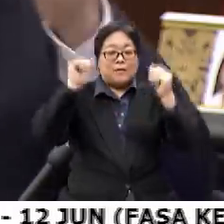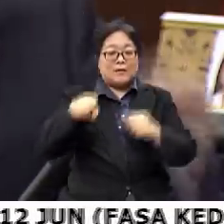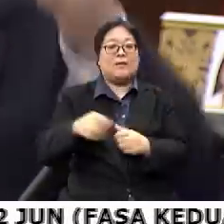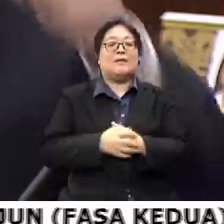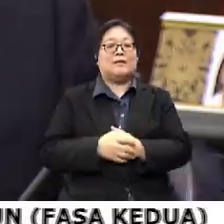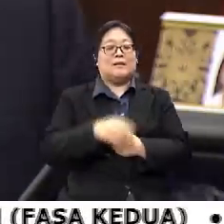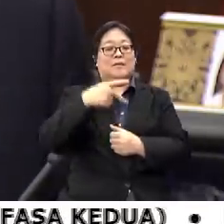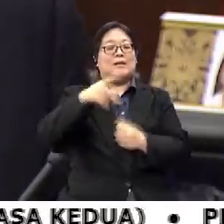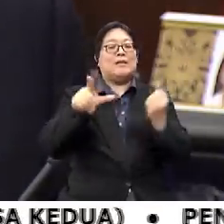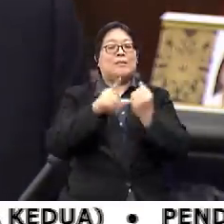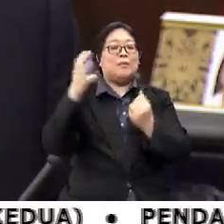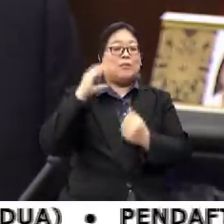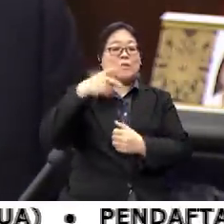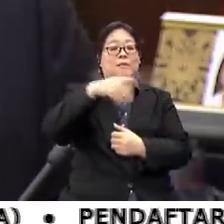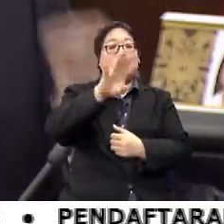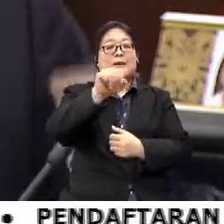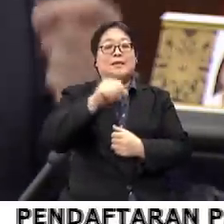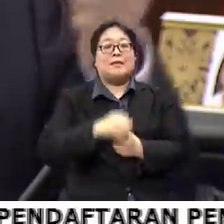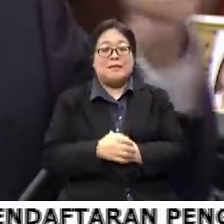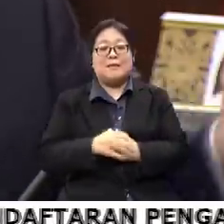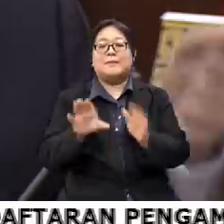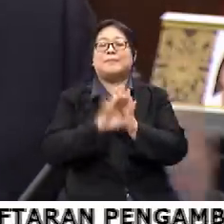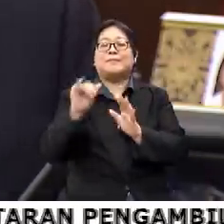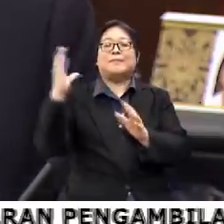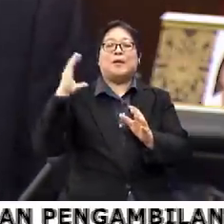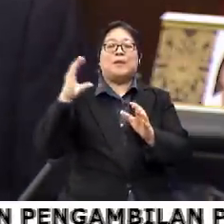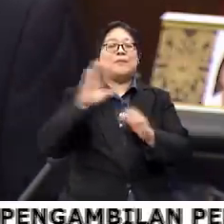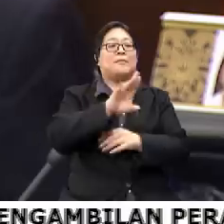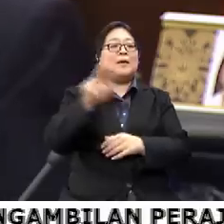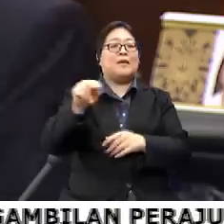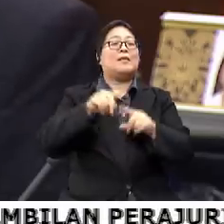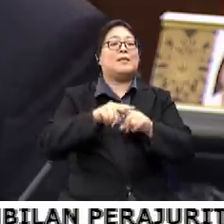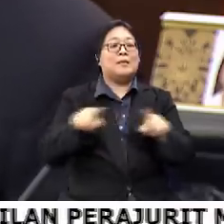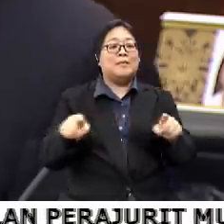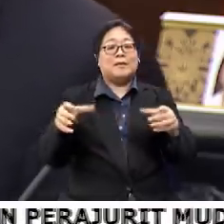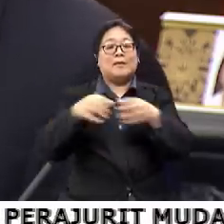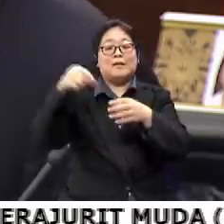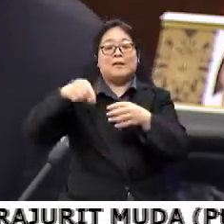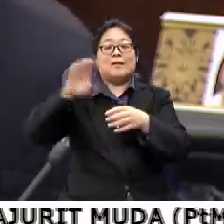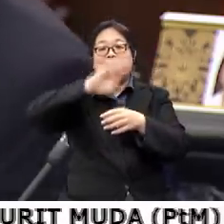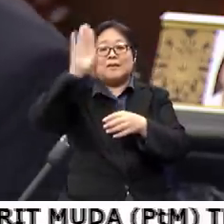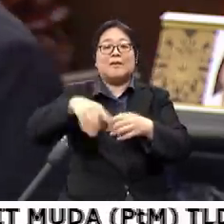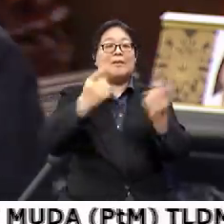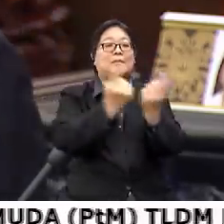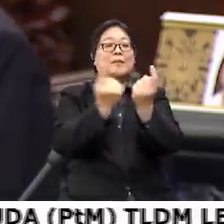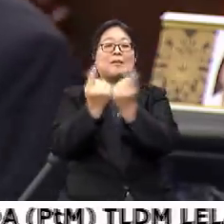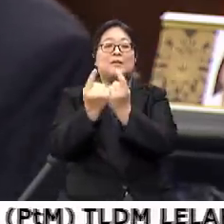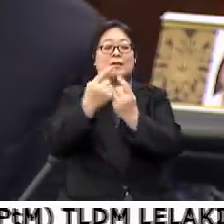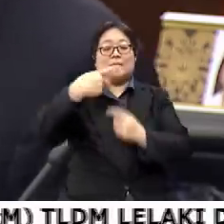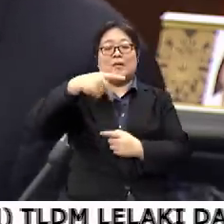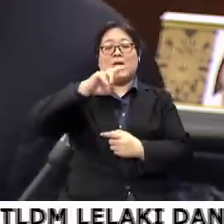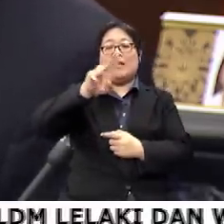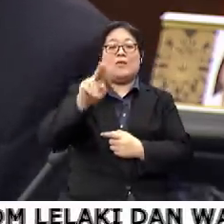pengerusi, PBS. Ya? Seumpama chairman Barisan Nasional. Tapi parti ini tidak pernah bertanding dalam pilihan raya yang